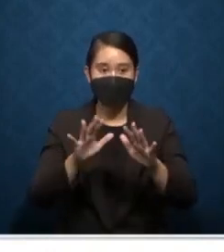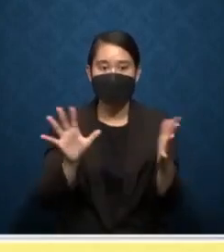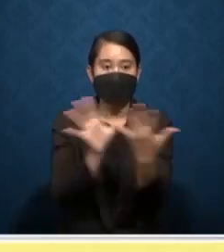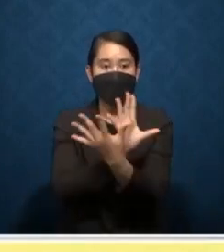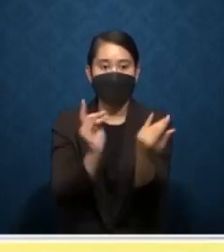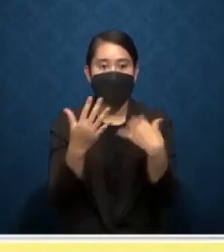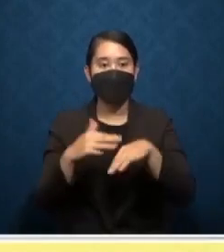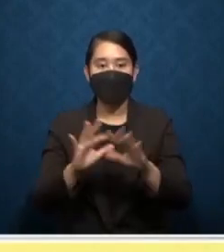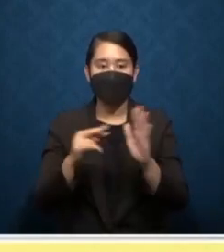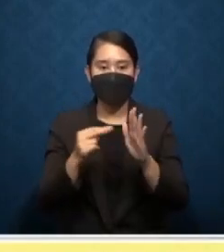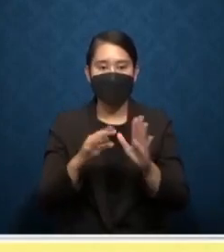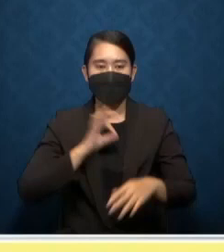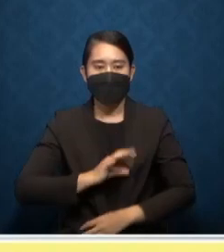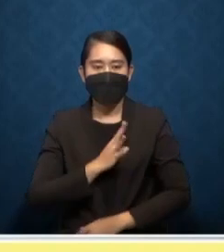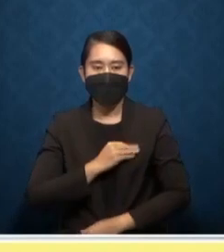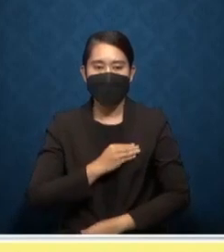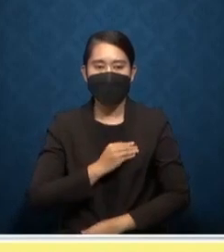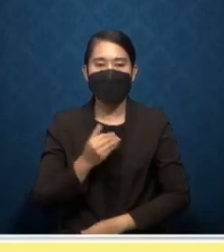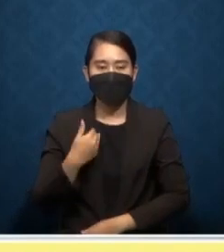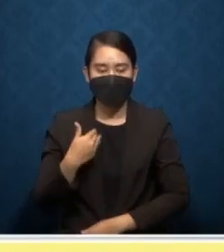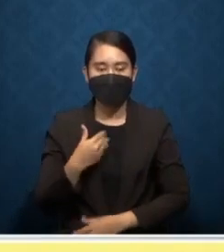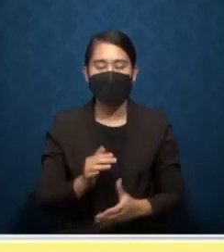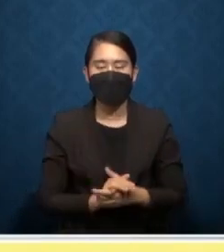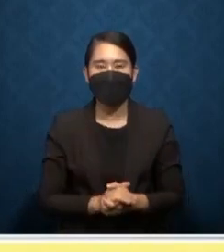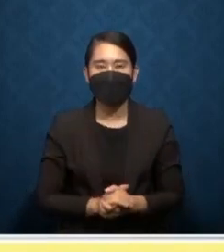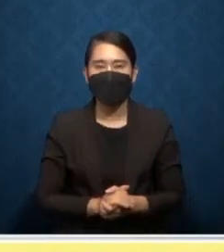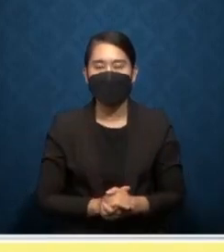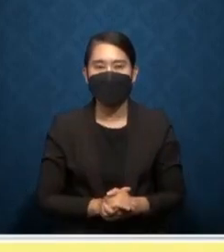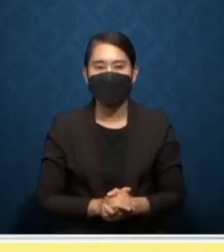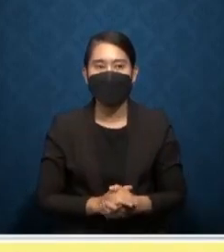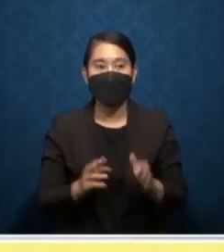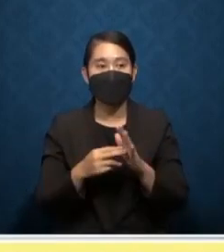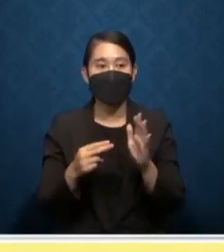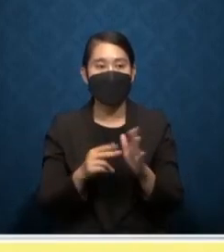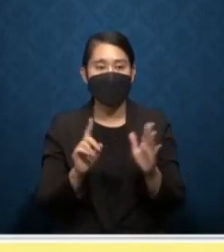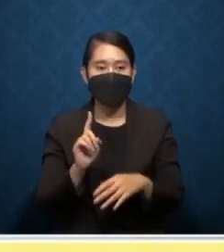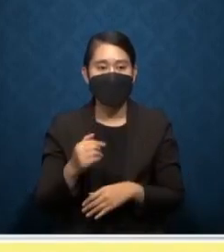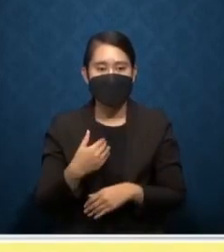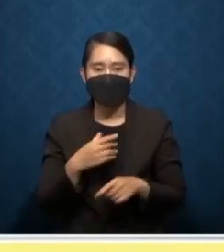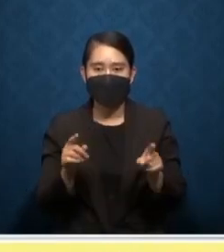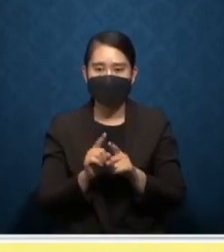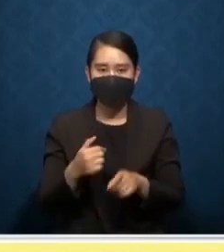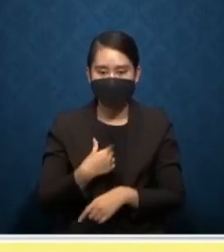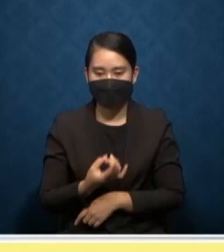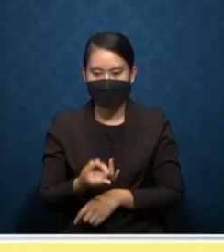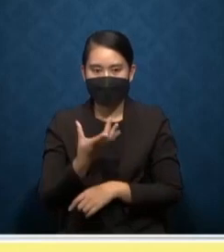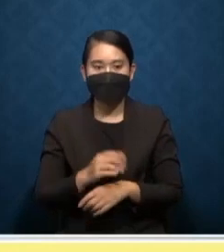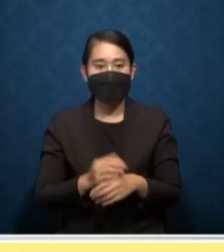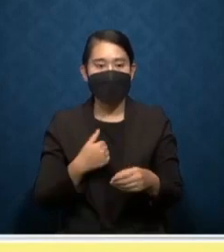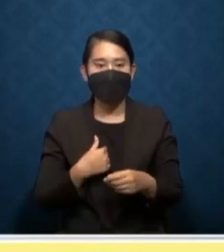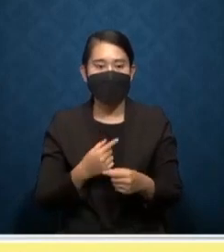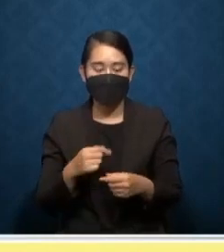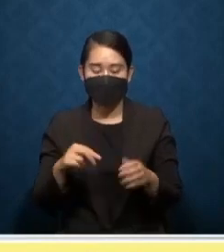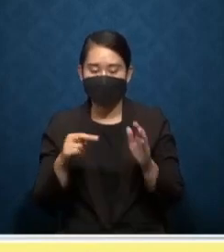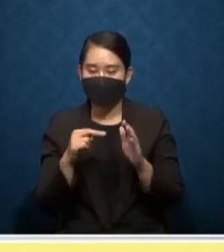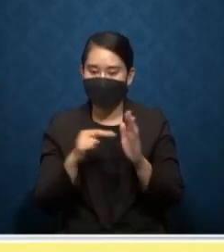ัคมนั้นก็จะวิตกกลางวล5. เพราะ เฮอเขาก็จะค่าคนอีก5. รอกให้หงไ